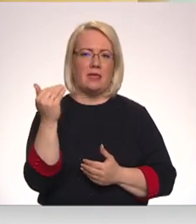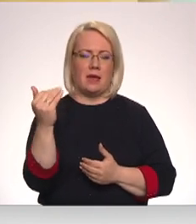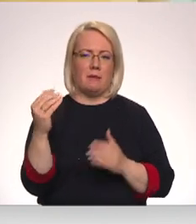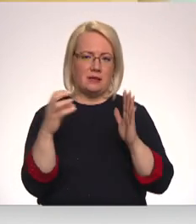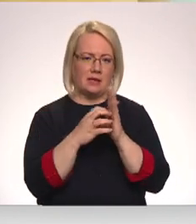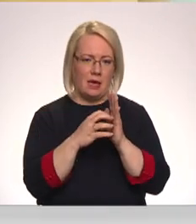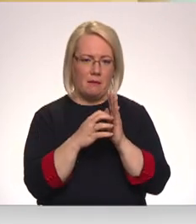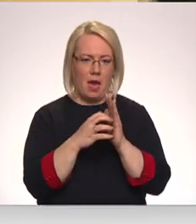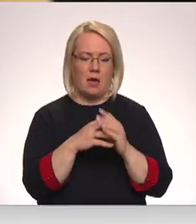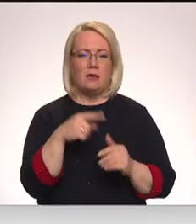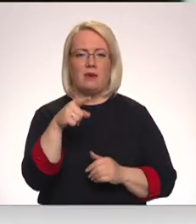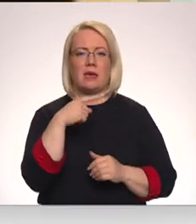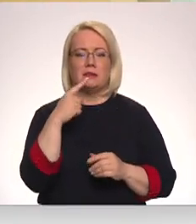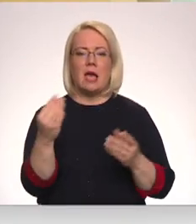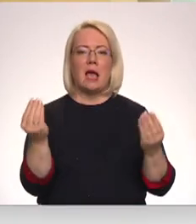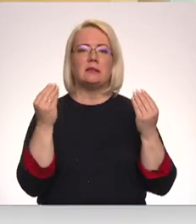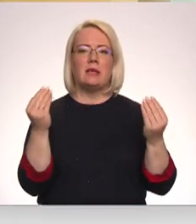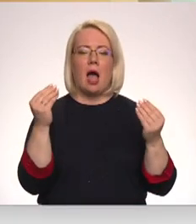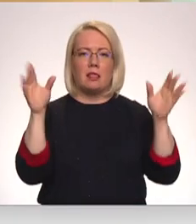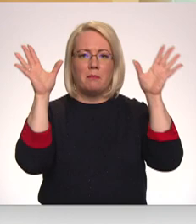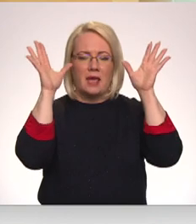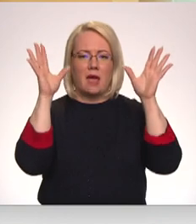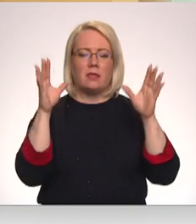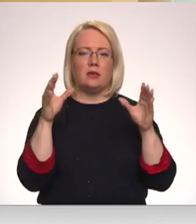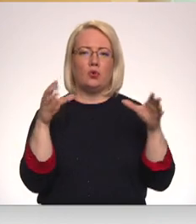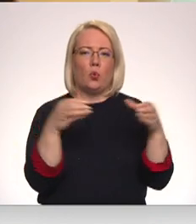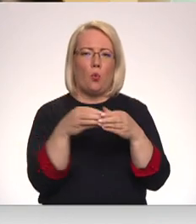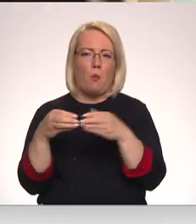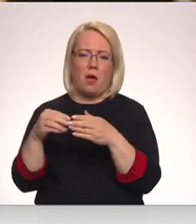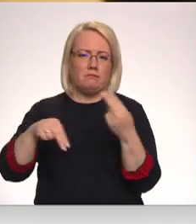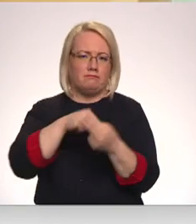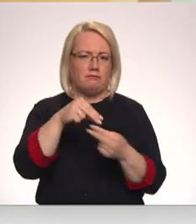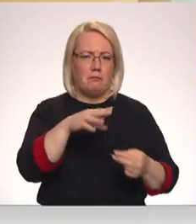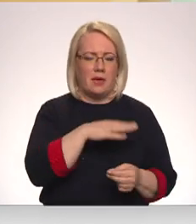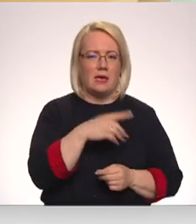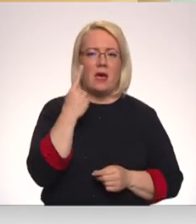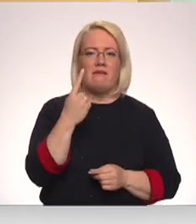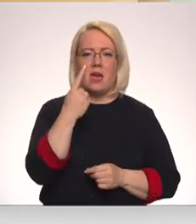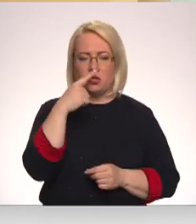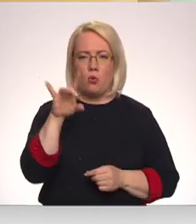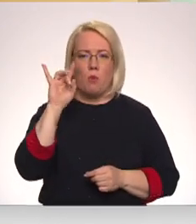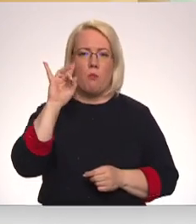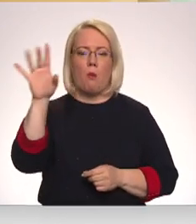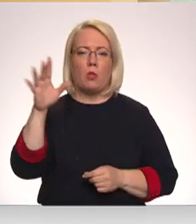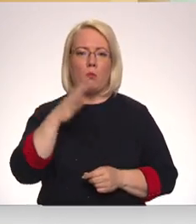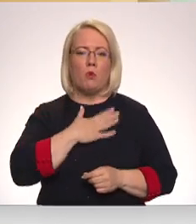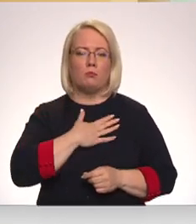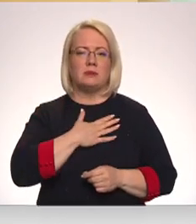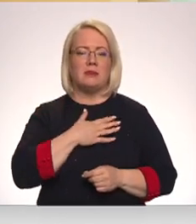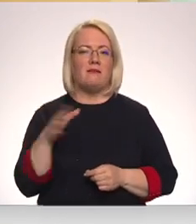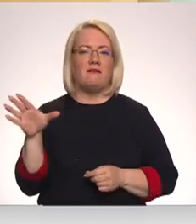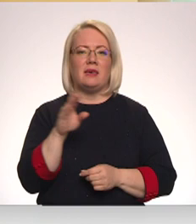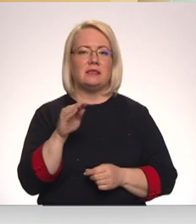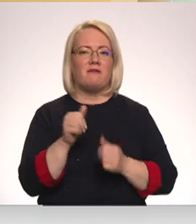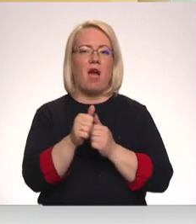mūs figurēja ļoti daudz fokus grupās, tā kā bija viens arī no populārākajiem. Protams, mūsu favorīts bija vilks, visi to